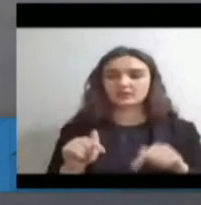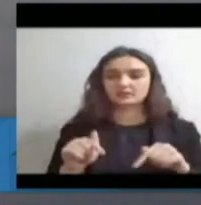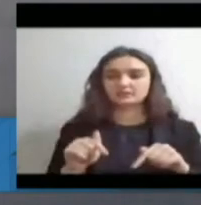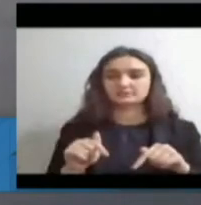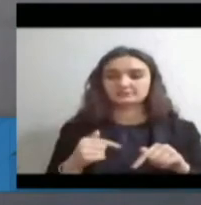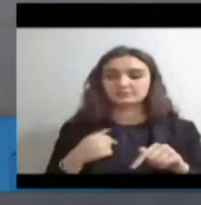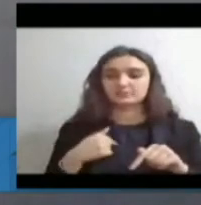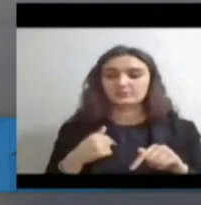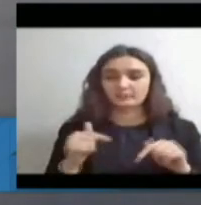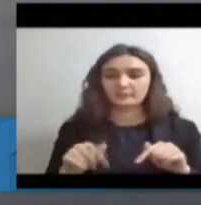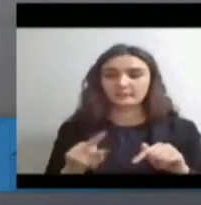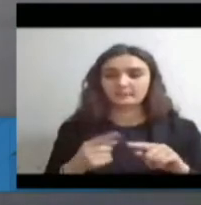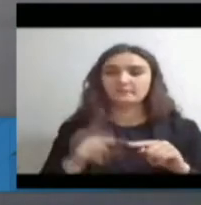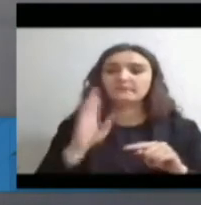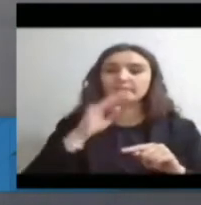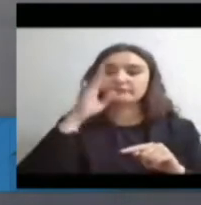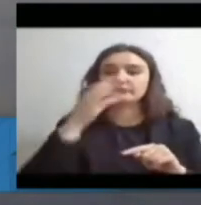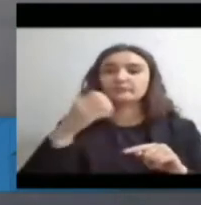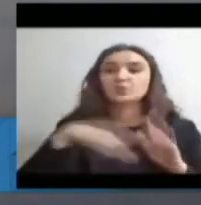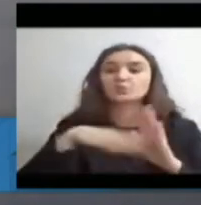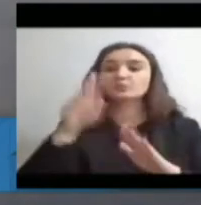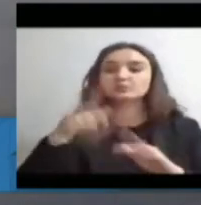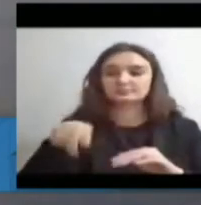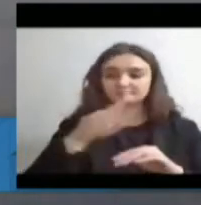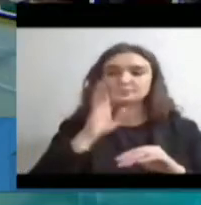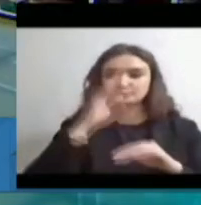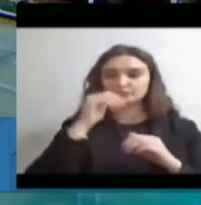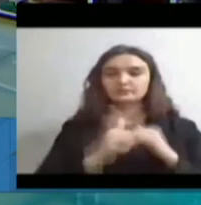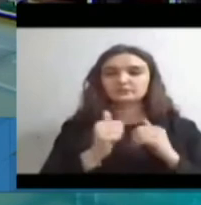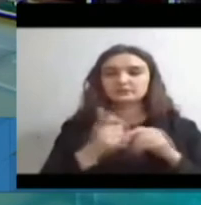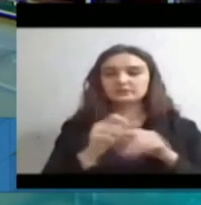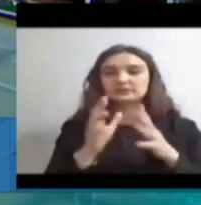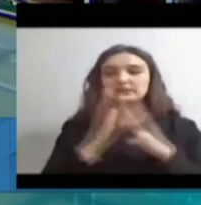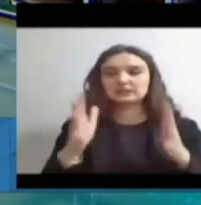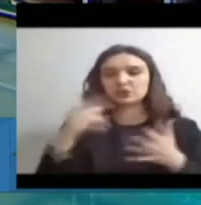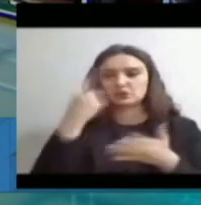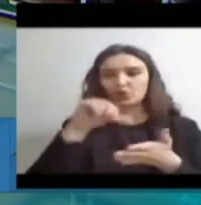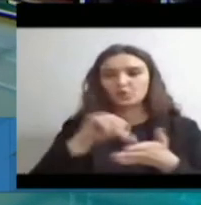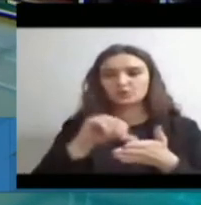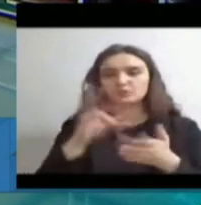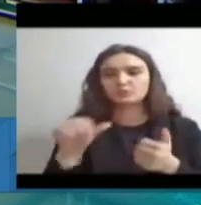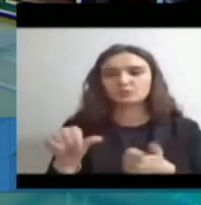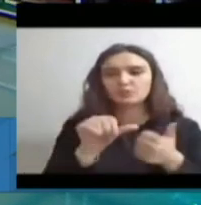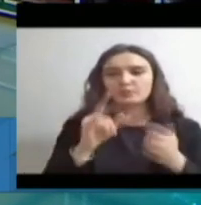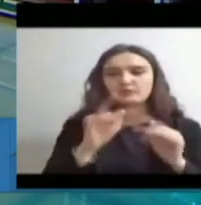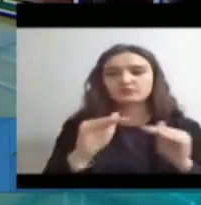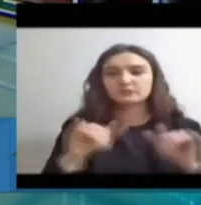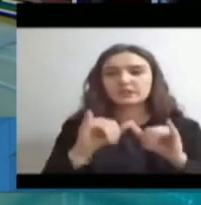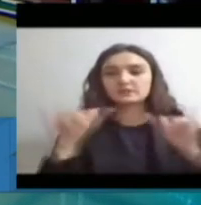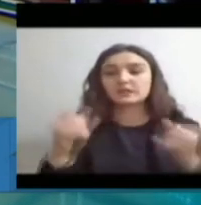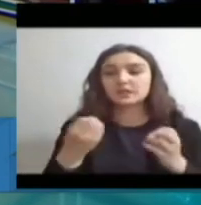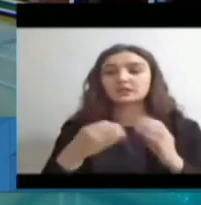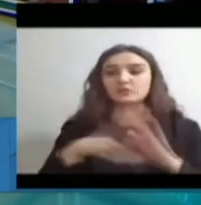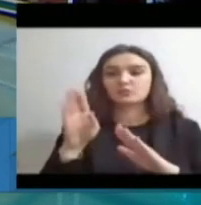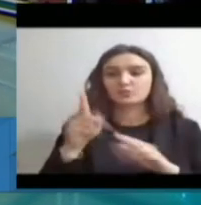ვიმყოფებით, მშობლებს კიდევ უფრო, ასაკურველებს მშობელს ყოველთვის ძალიან დიდი როლი აქვს ბავშვის განვითარებაში და ეხლა კიდევ უფრო მეტი, რადგან